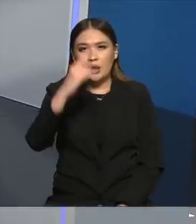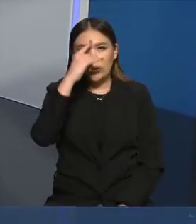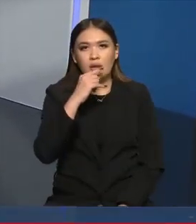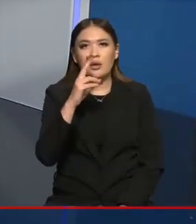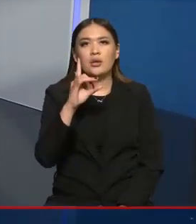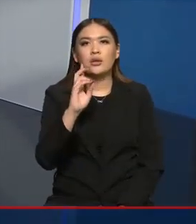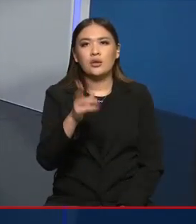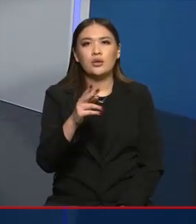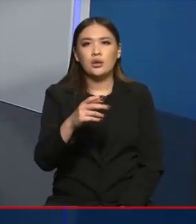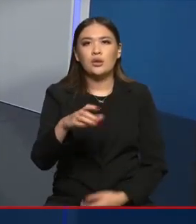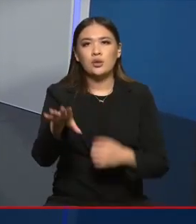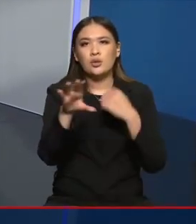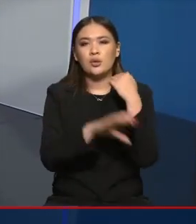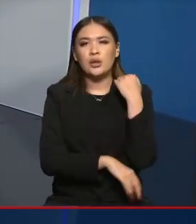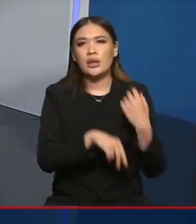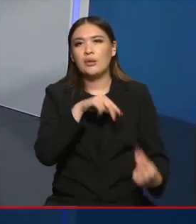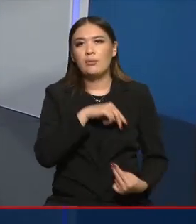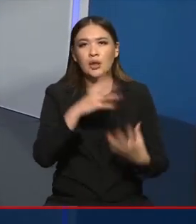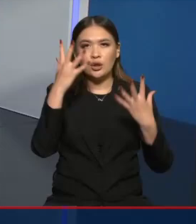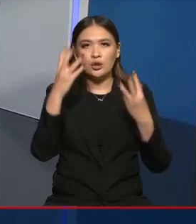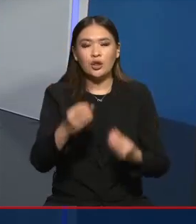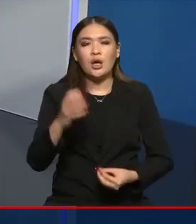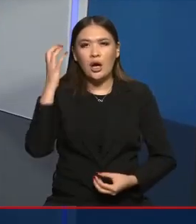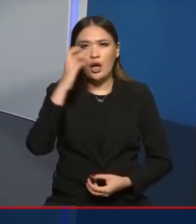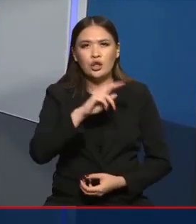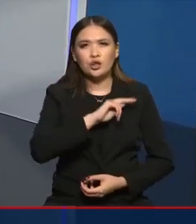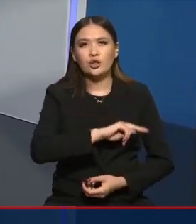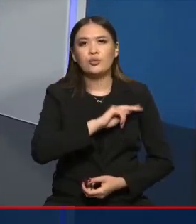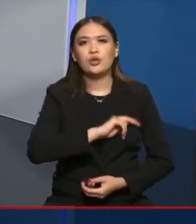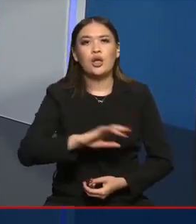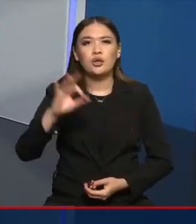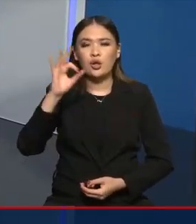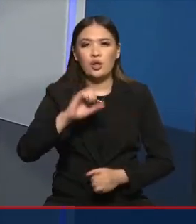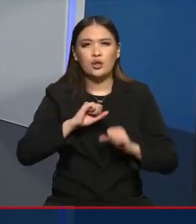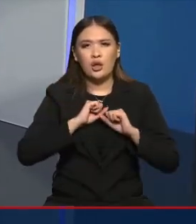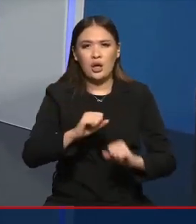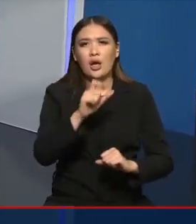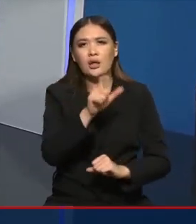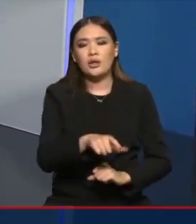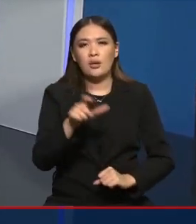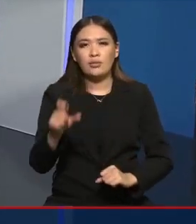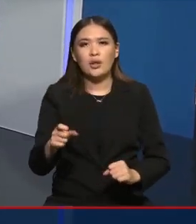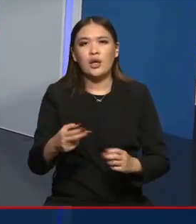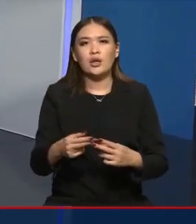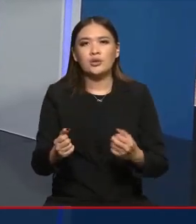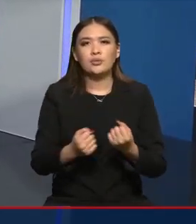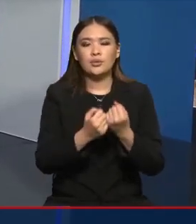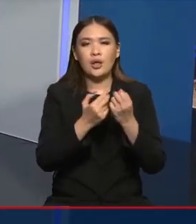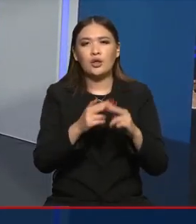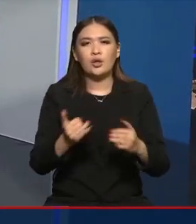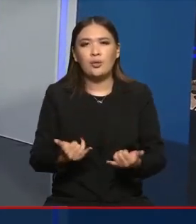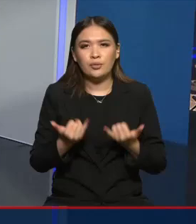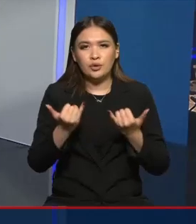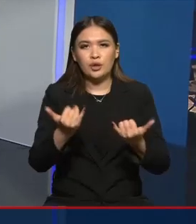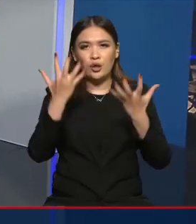Қазақстанда қыркүйектің соңы еңбек күні. Қара жұмыстан қаймықпайтын қайсар жандардың қадыр қасиетін түсініп, мерейін өсіретін